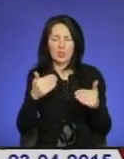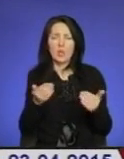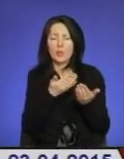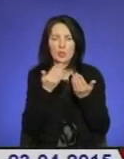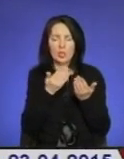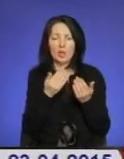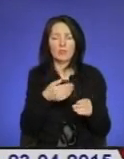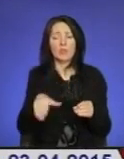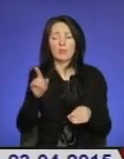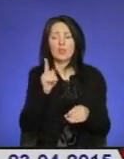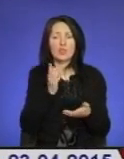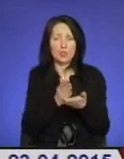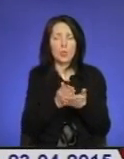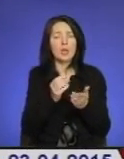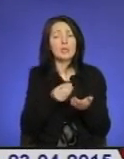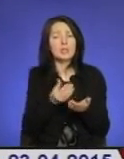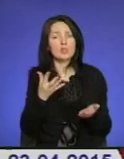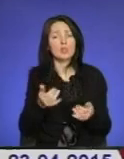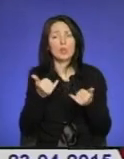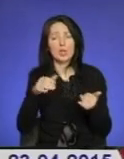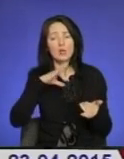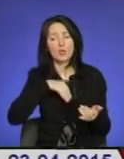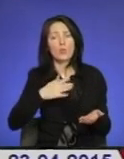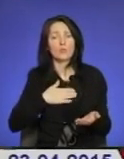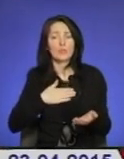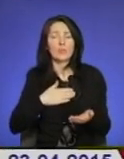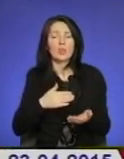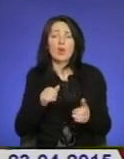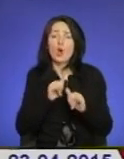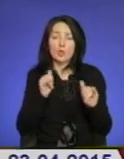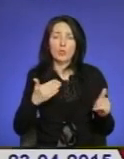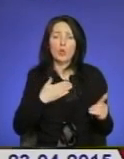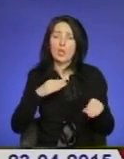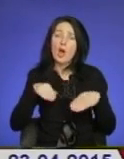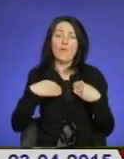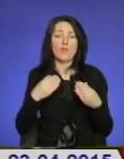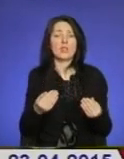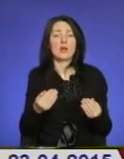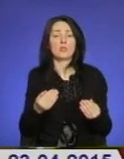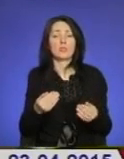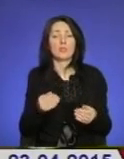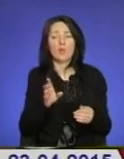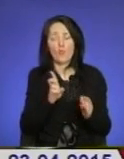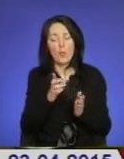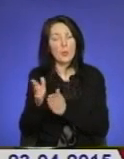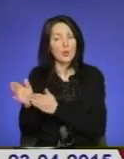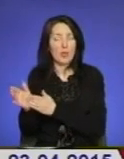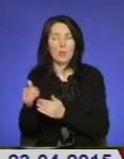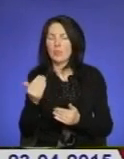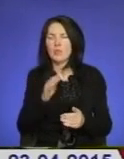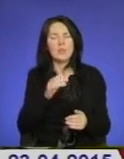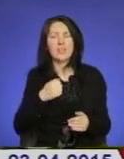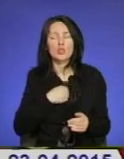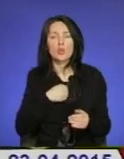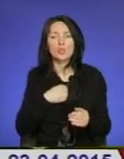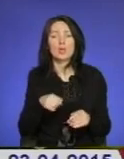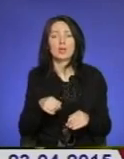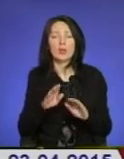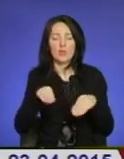для духовного нашого становлення, я віддам теж свою бібліотеку. А вам не шкода віддавати такі цінні